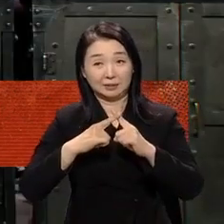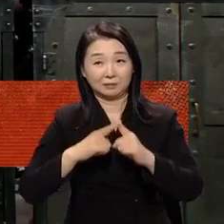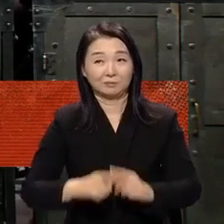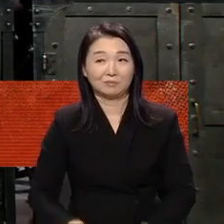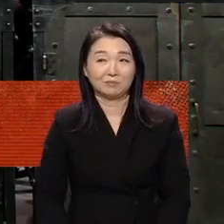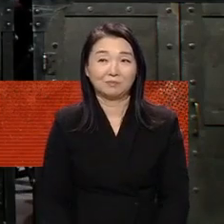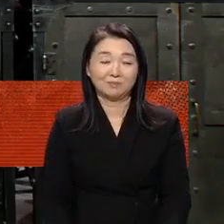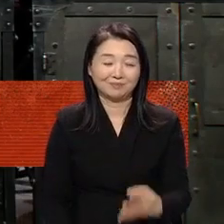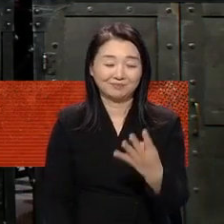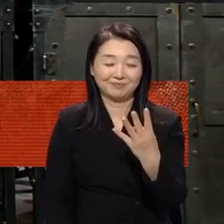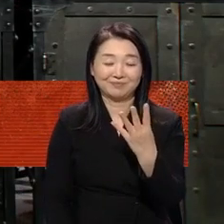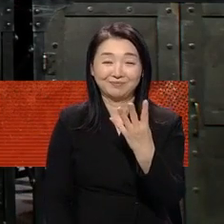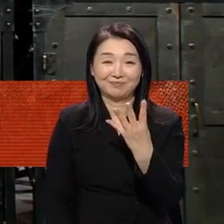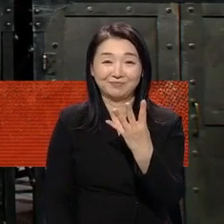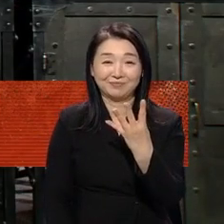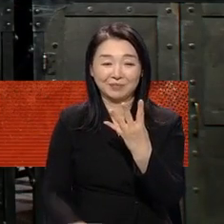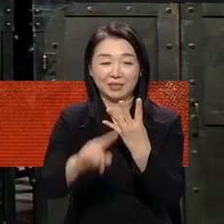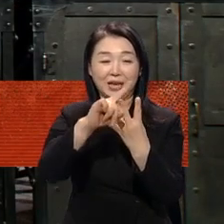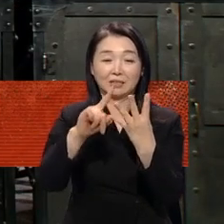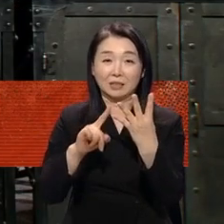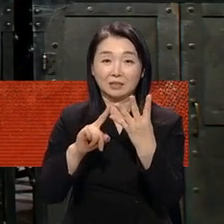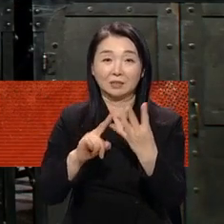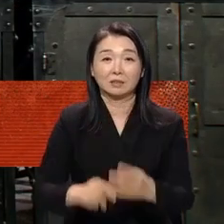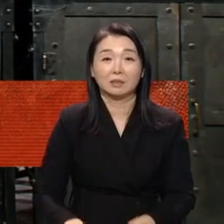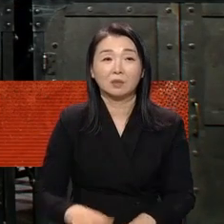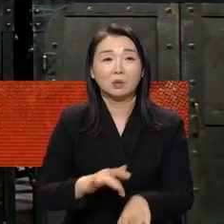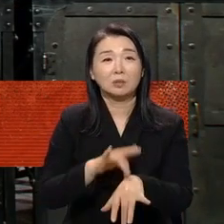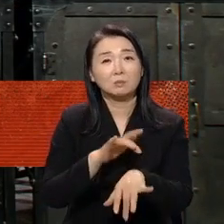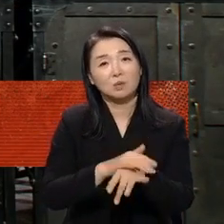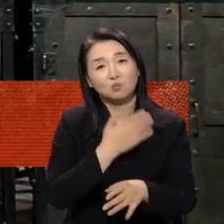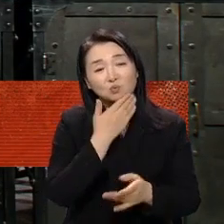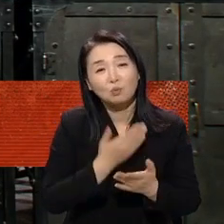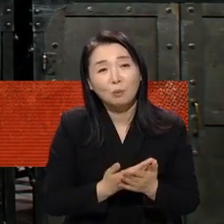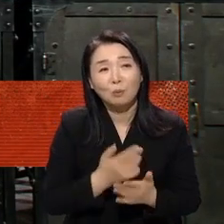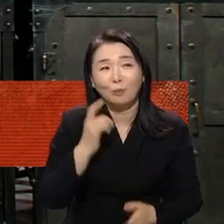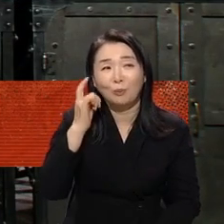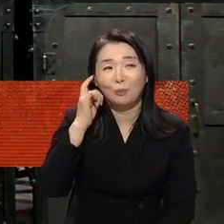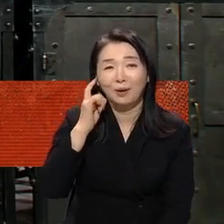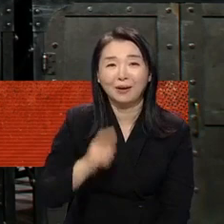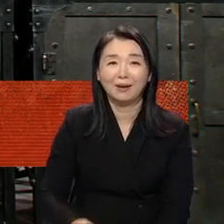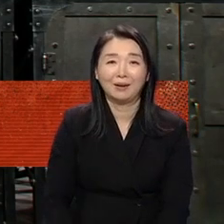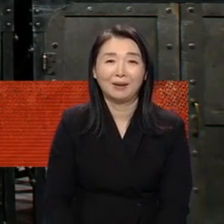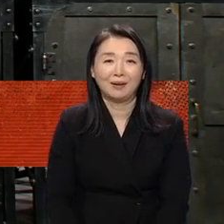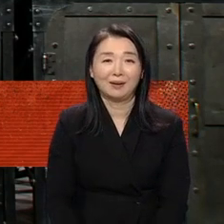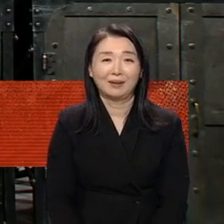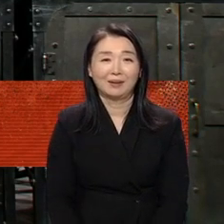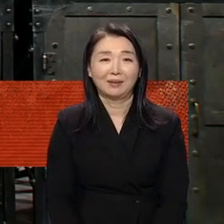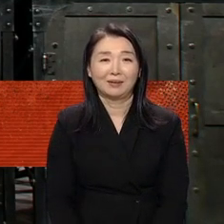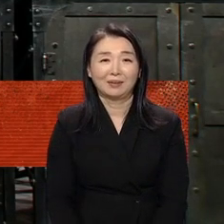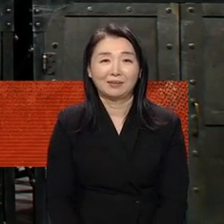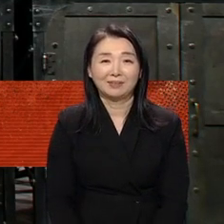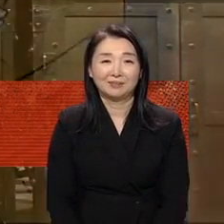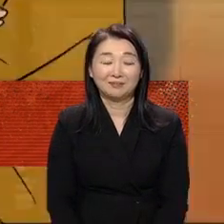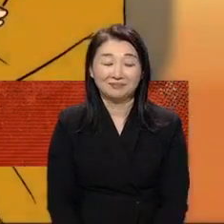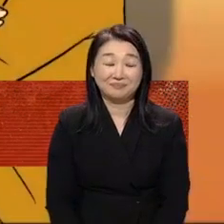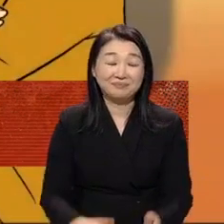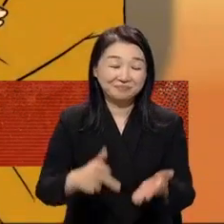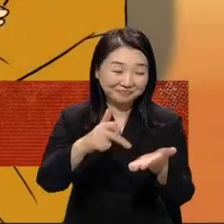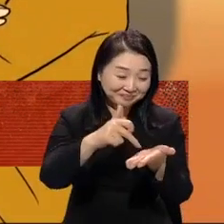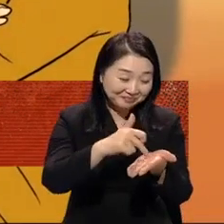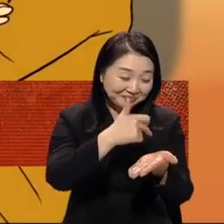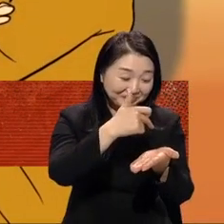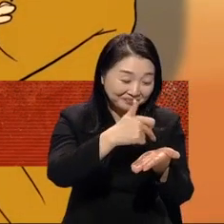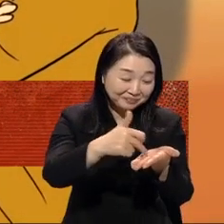아 자 박사님 되게 중요합니다 아 모든 어떤 카톡이 채팅을